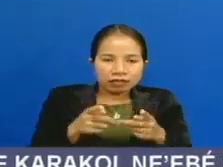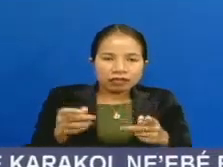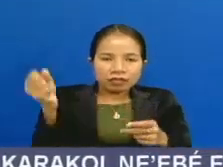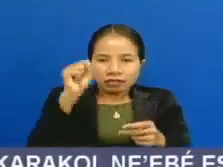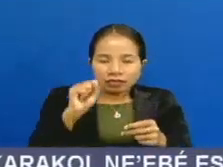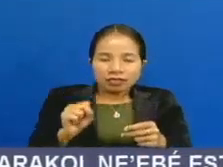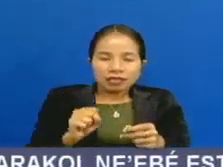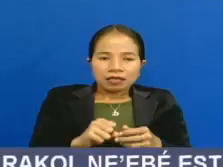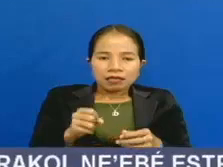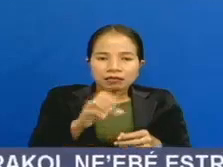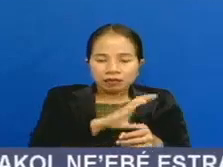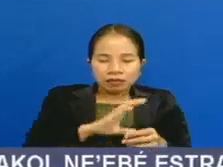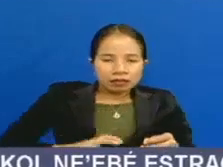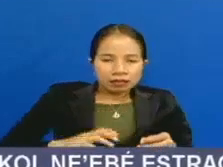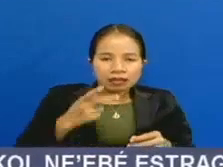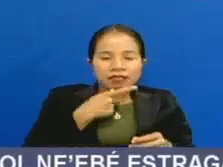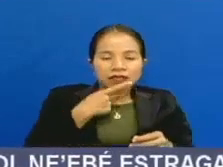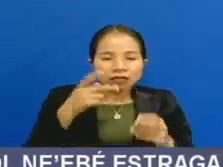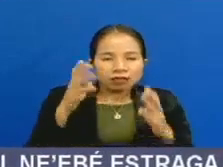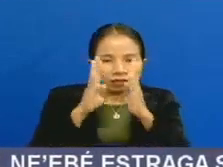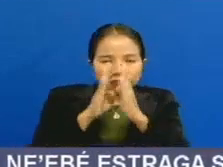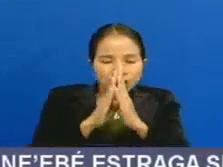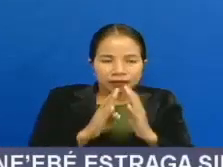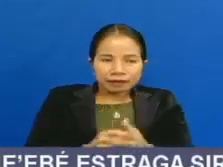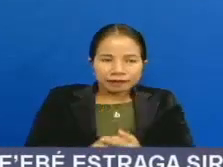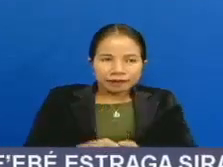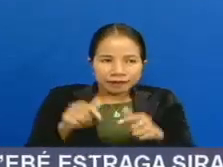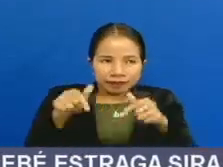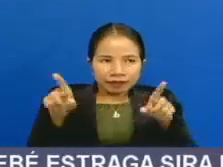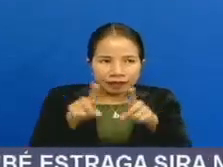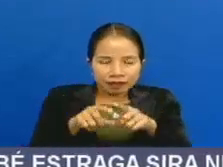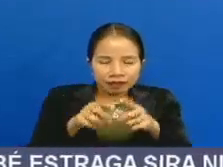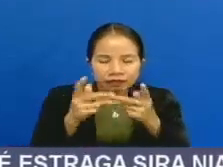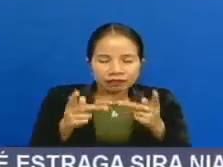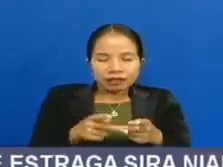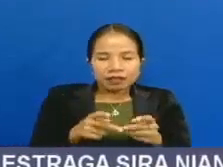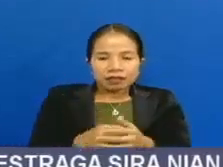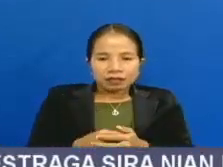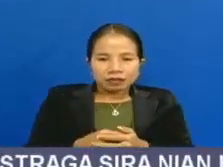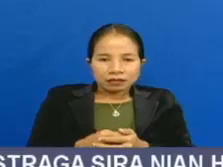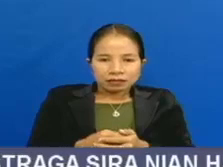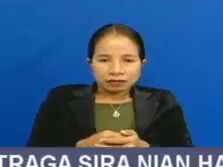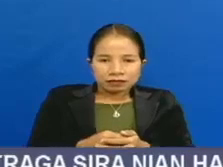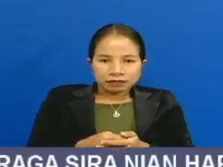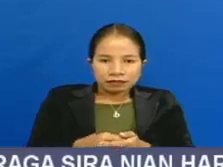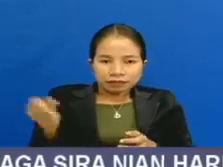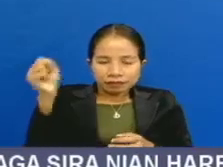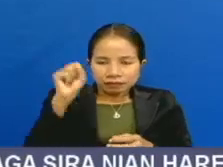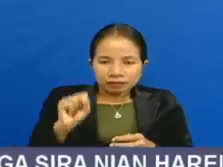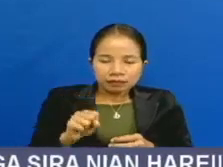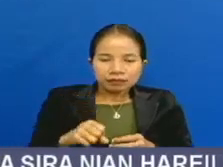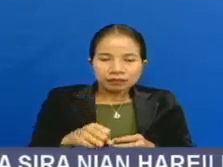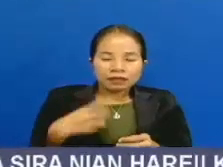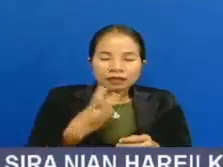Sarani Katolika atu hasai orasaun. Ini hanes fatin sagrada ida ne bemakan sa dala ruma mai ami mai halu tugas